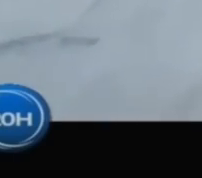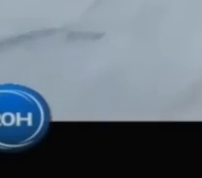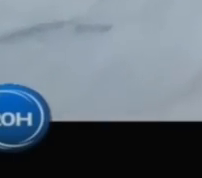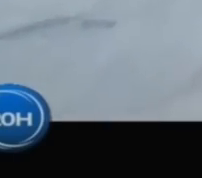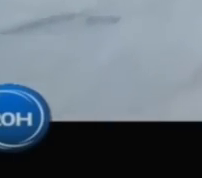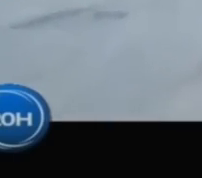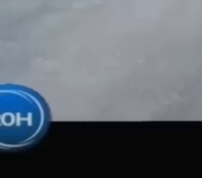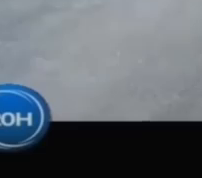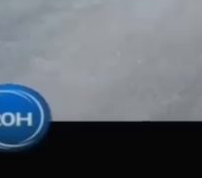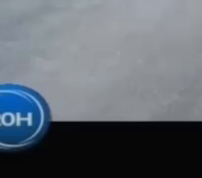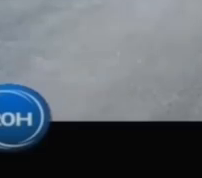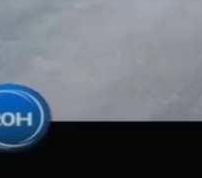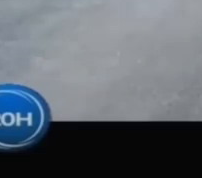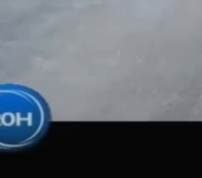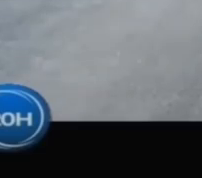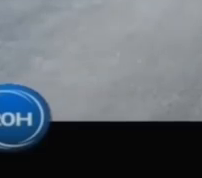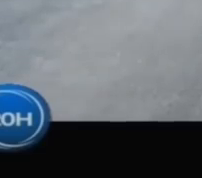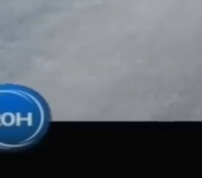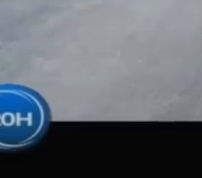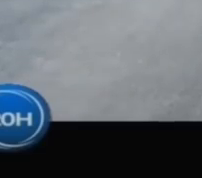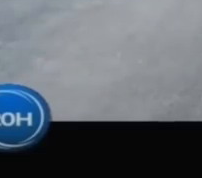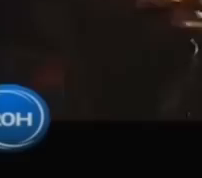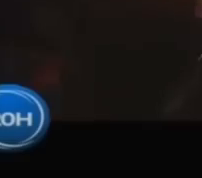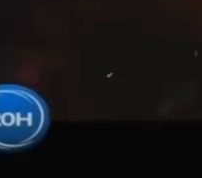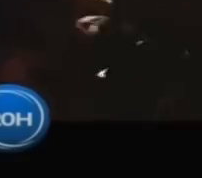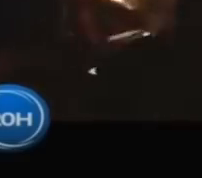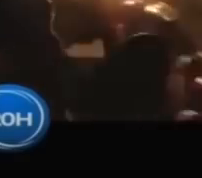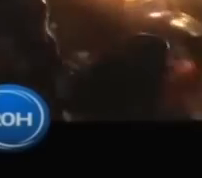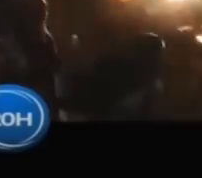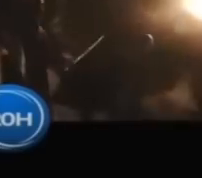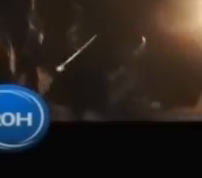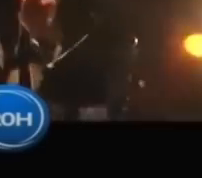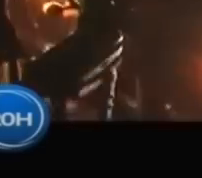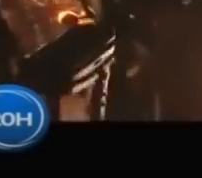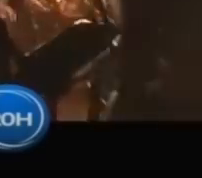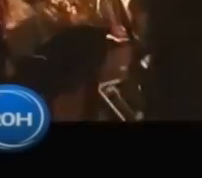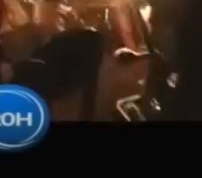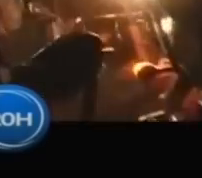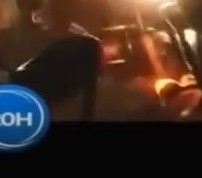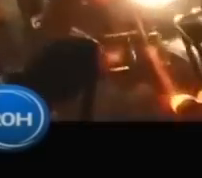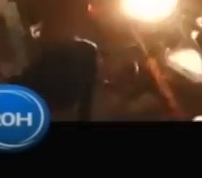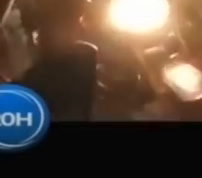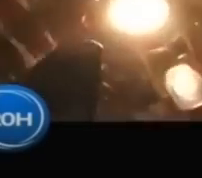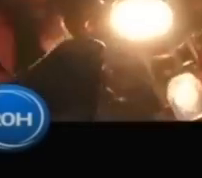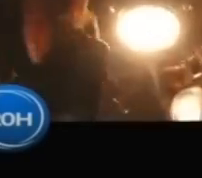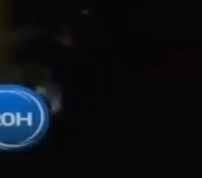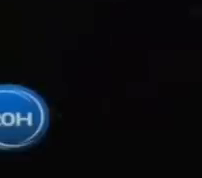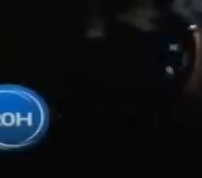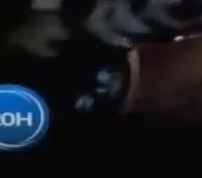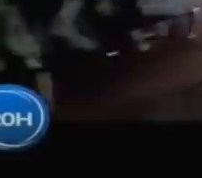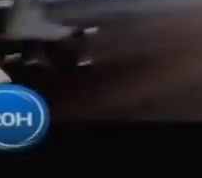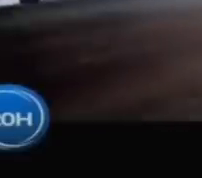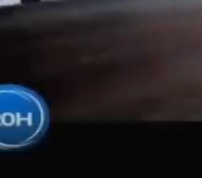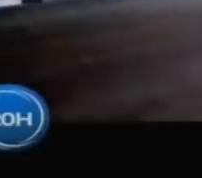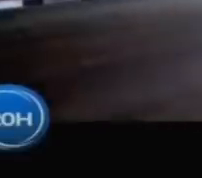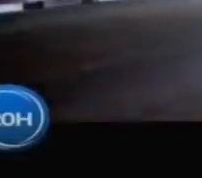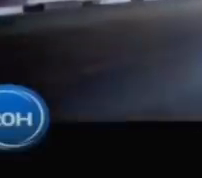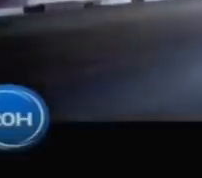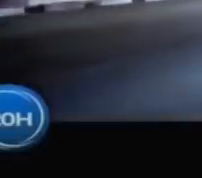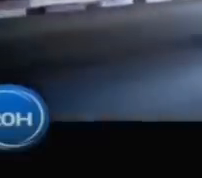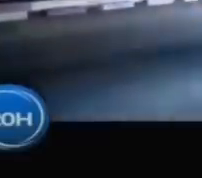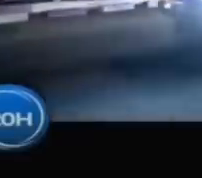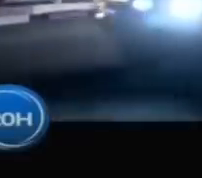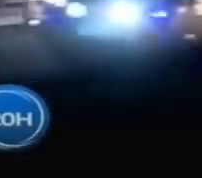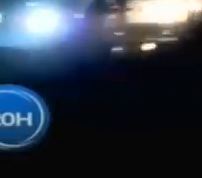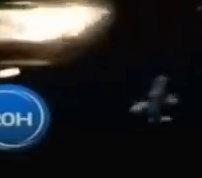et Limété est rouverte à la circulation depuis le soir du samedi 2 juillet 2022. Le président de la République,